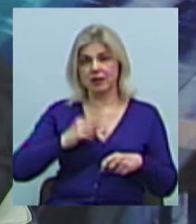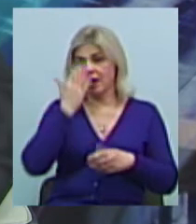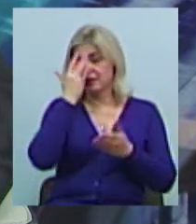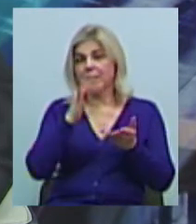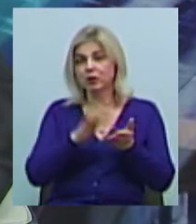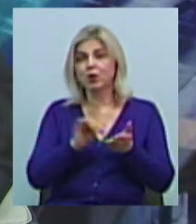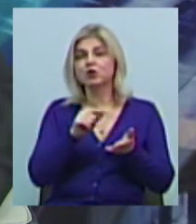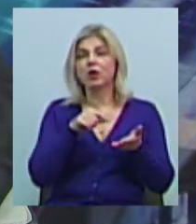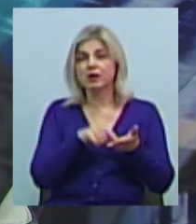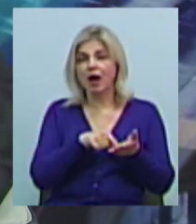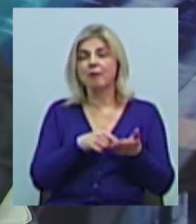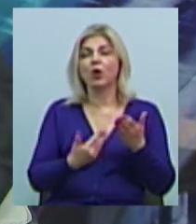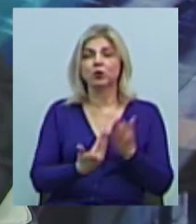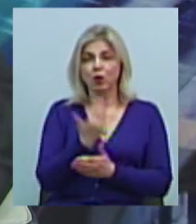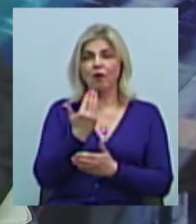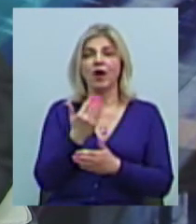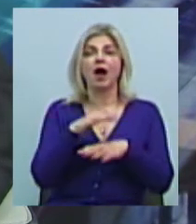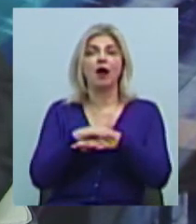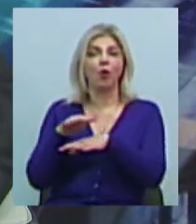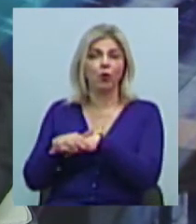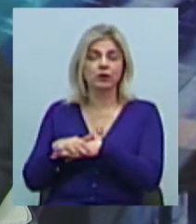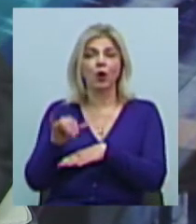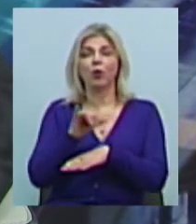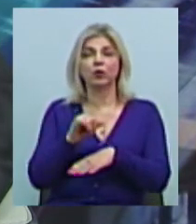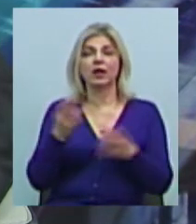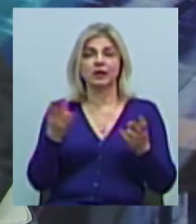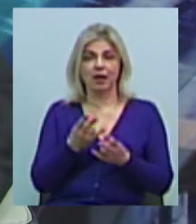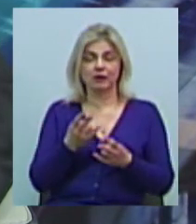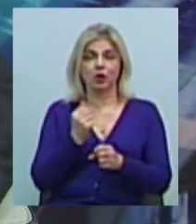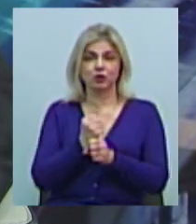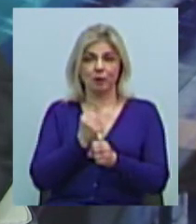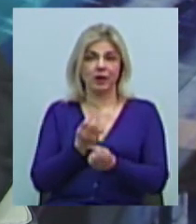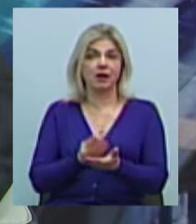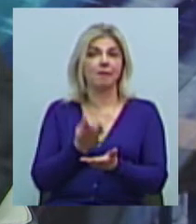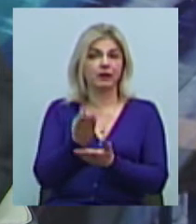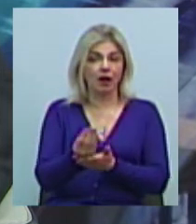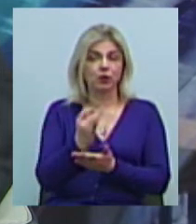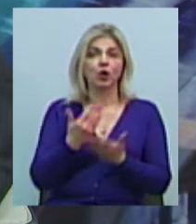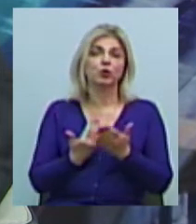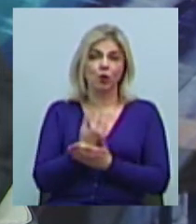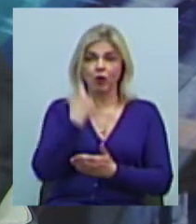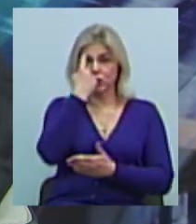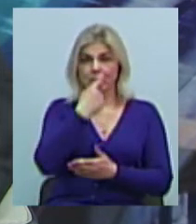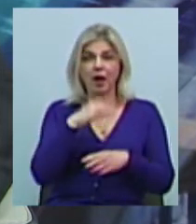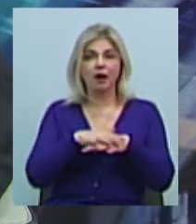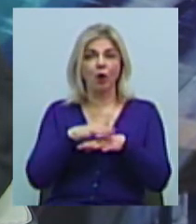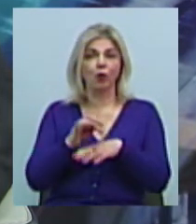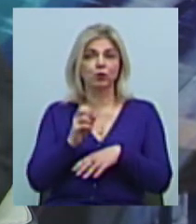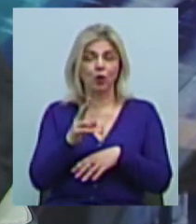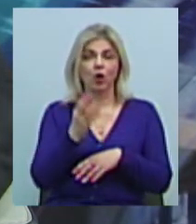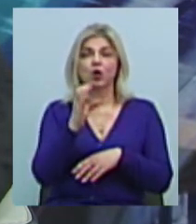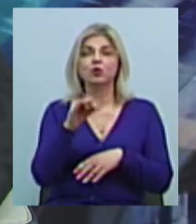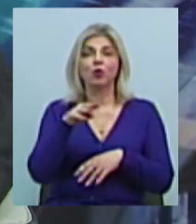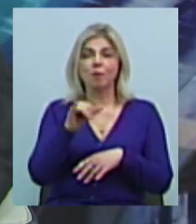там зазначені нові поточні рахунки, на які потрібно було зробити сплату, та новий особовий рахунок. Сума не